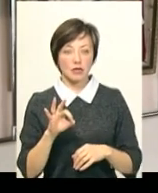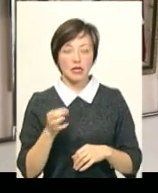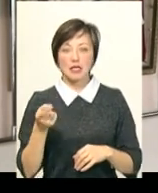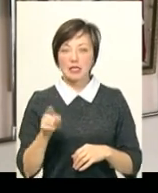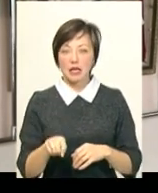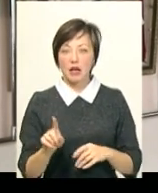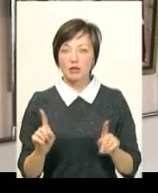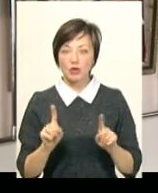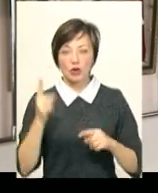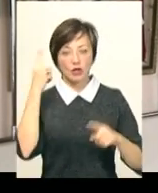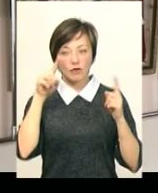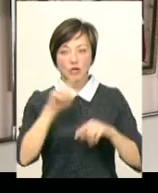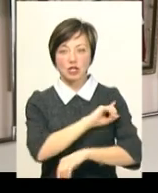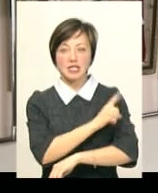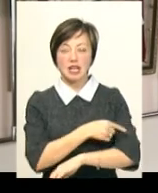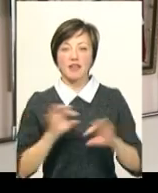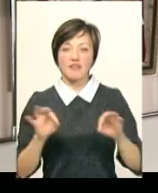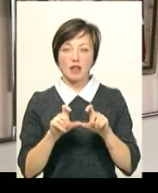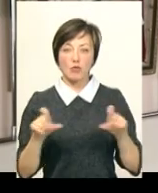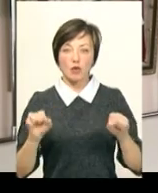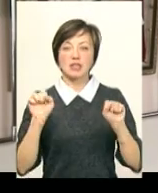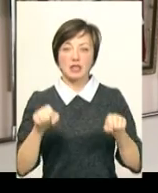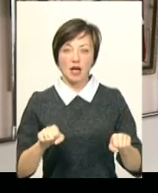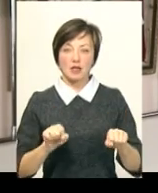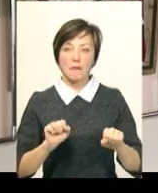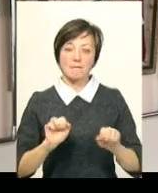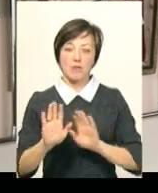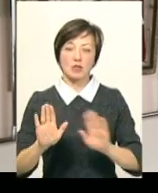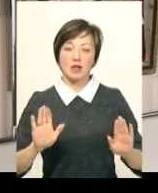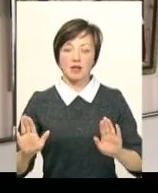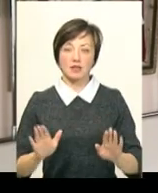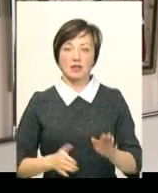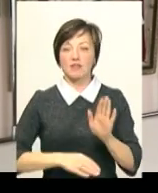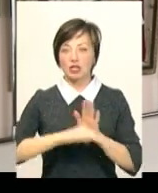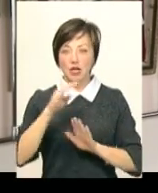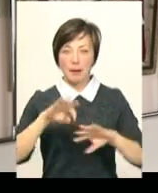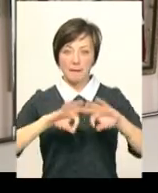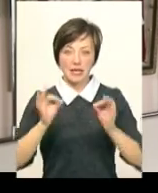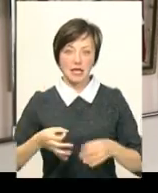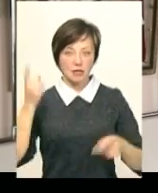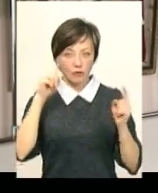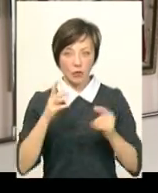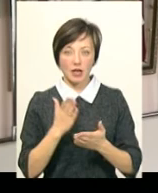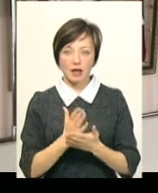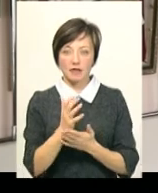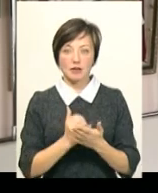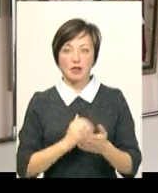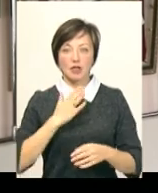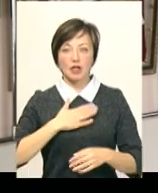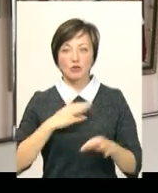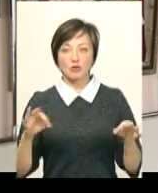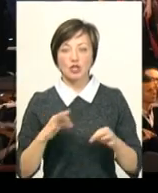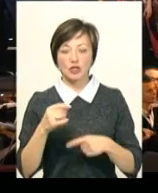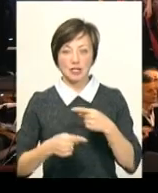що творчі сили філармонії здатні поставити найбільш довершені, найбільш вершинні мистецькі твори, які сьогодні є в скарбниці нашої